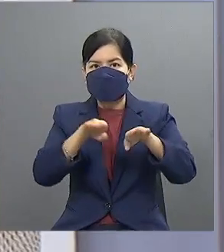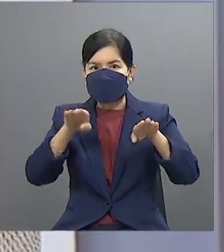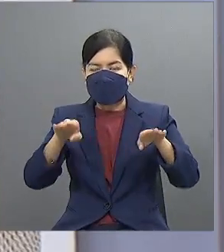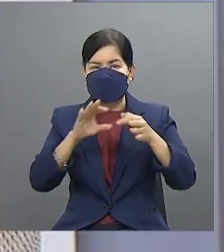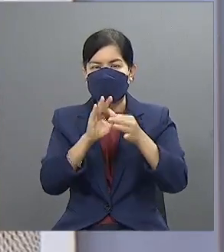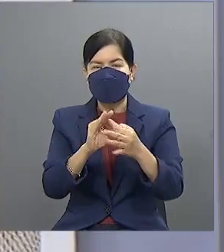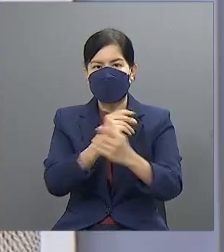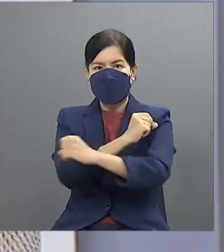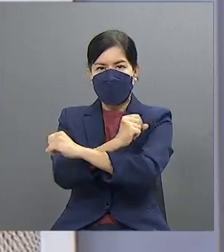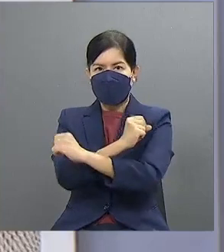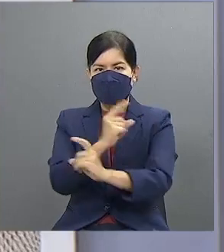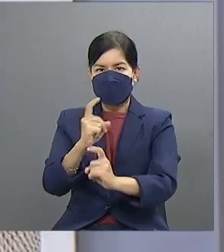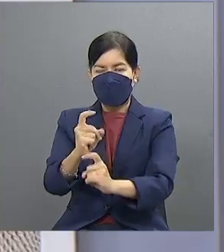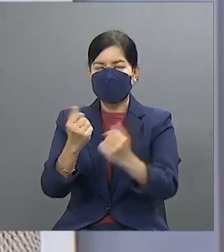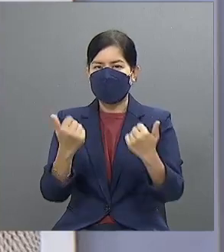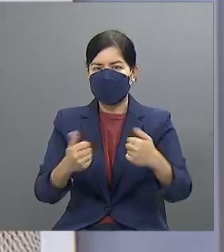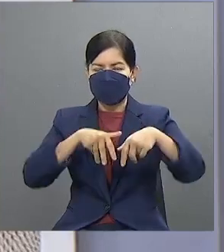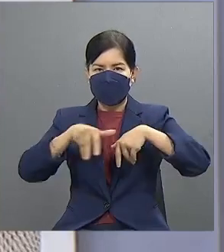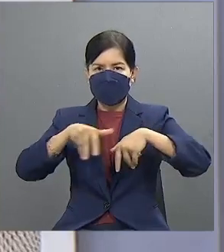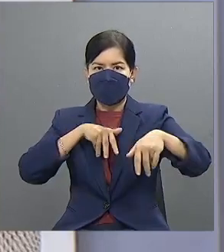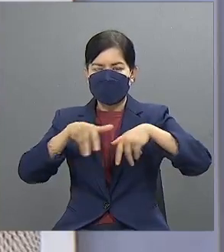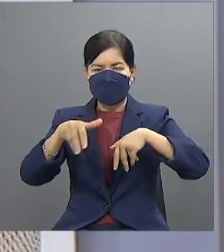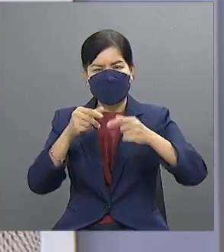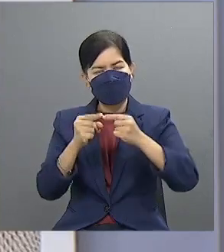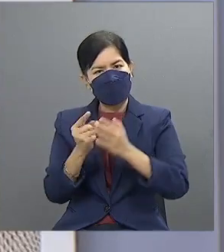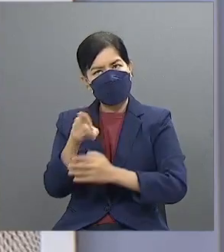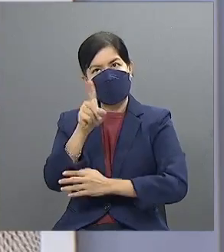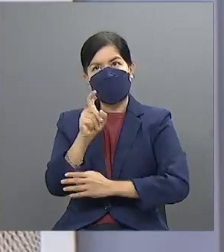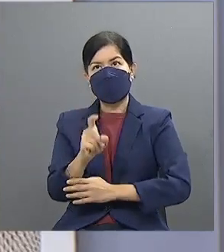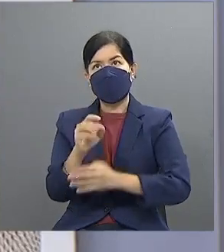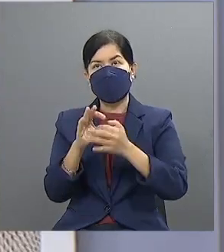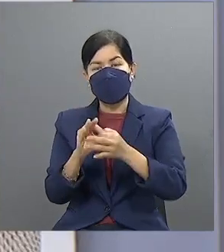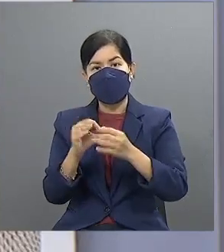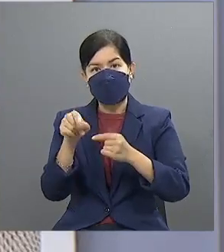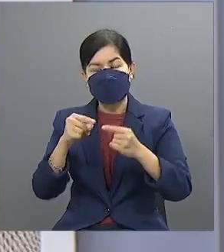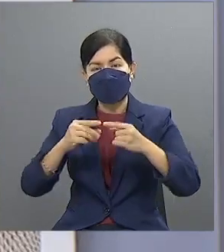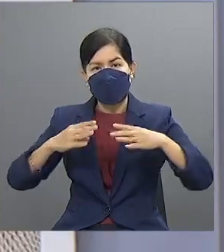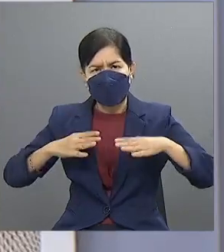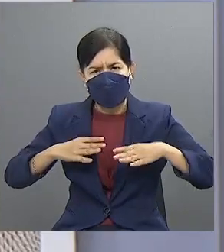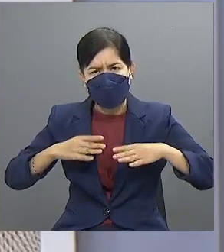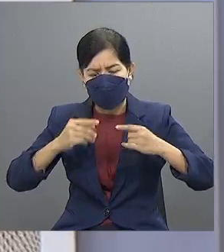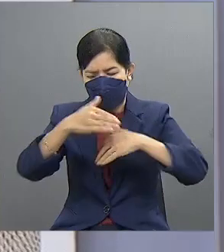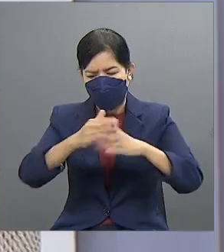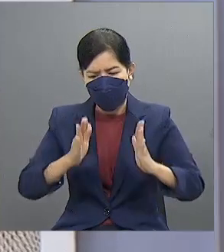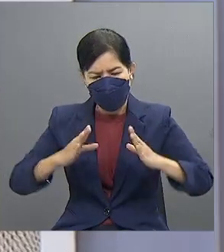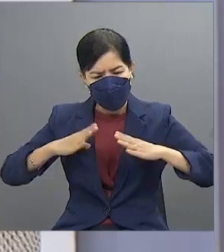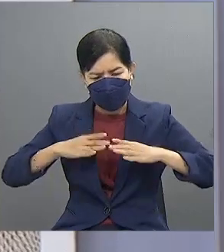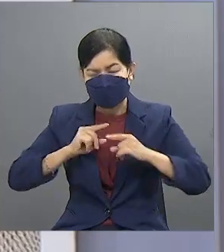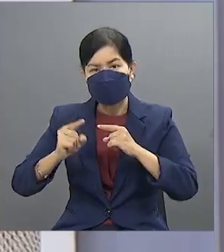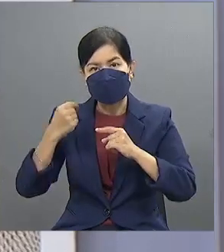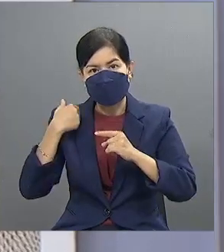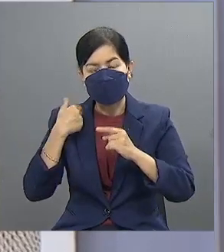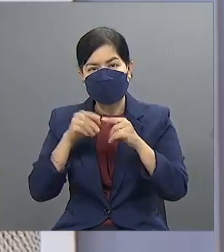ที่พักโรงแรมในสถานที่ต่ ๆ ว่าปกติแรมเขามีมาตรฐานความปลอดภัยอะไรกับ้างนะคะ